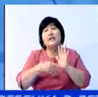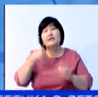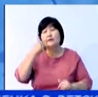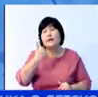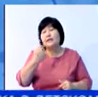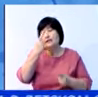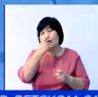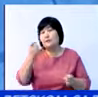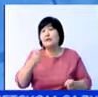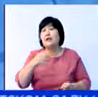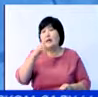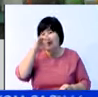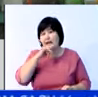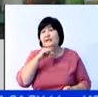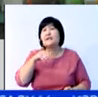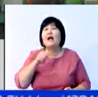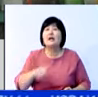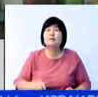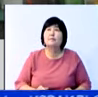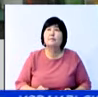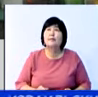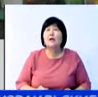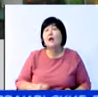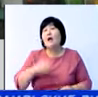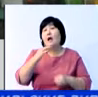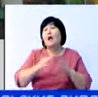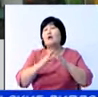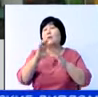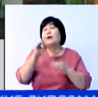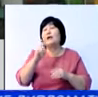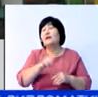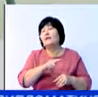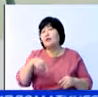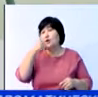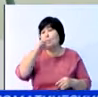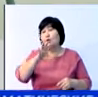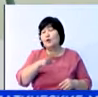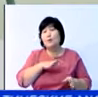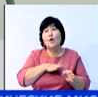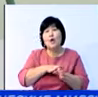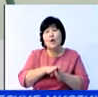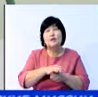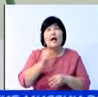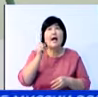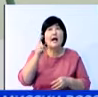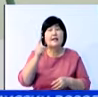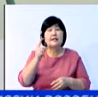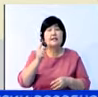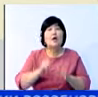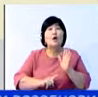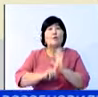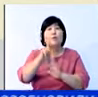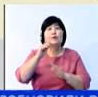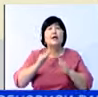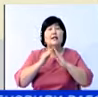года, сообщает Казтаг. С космодрома Байконур в течение года было осуществлено 11 пусков